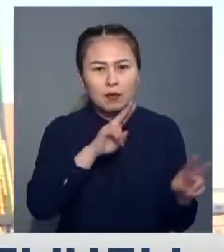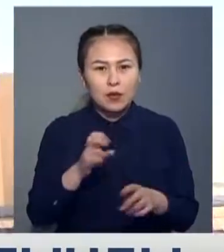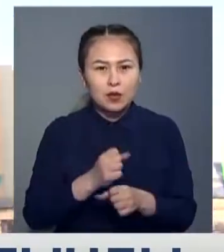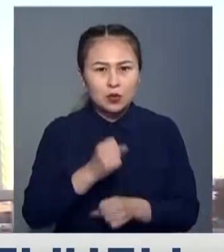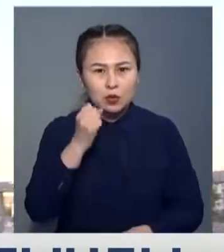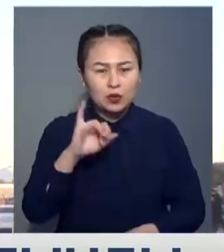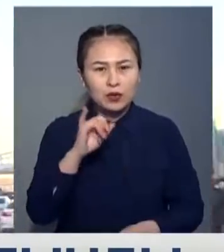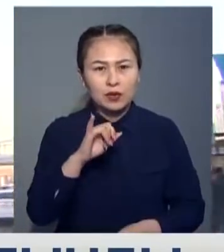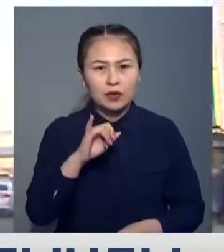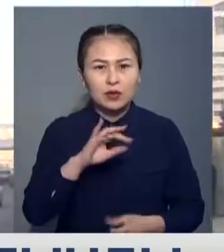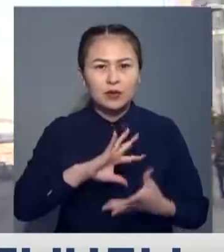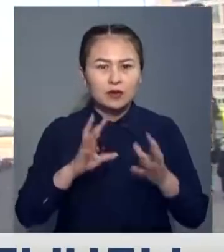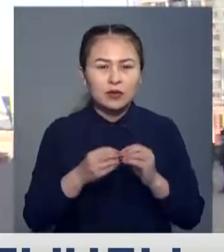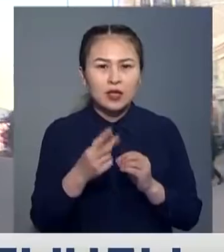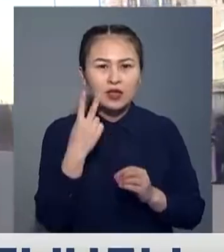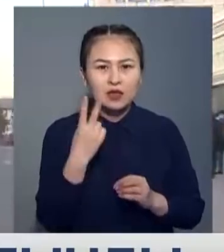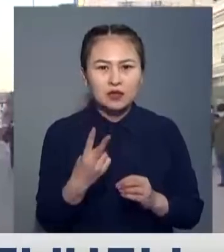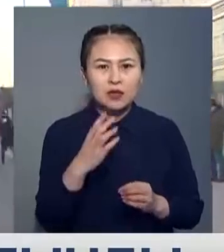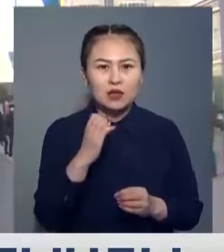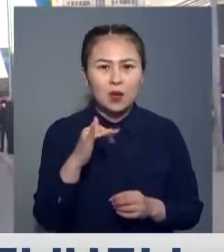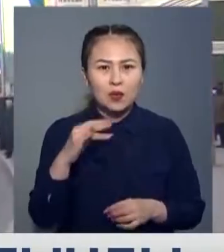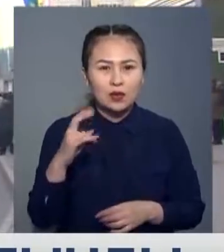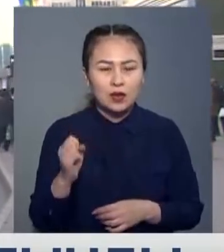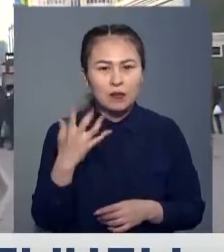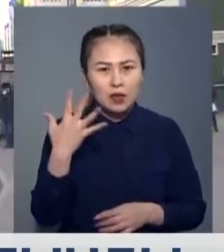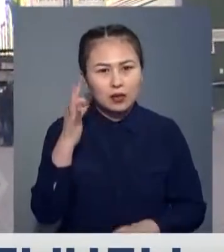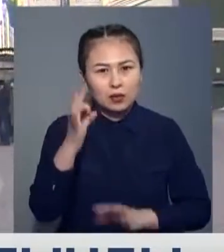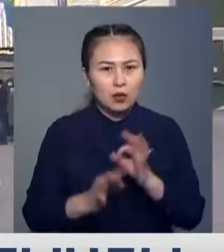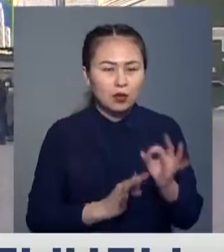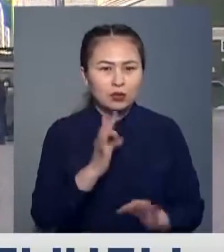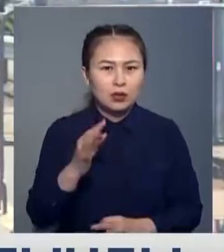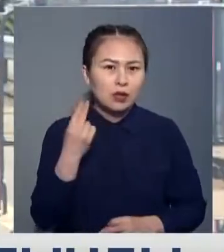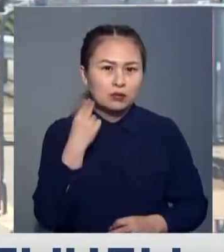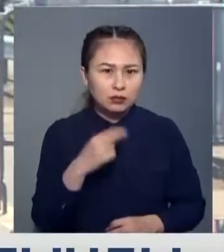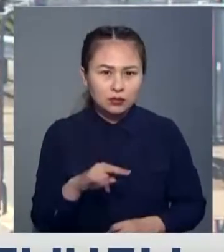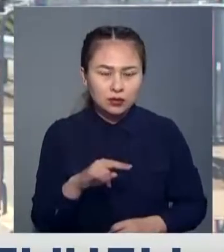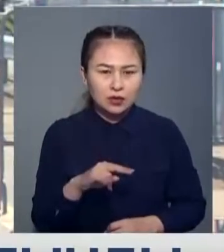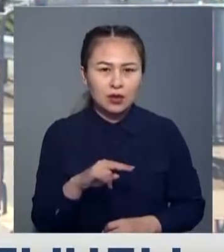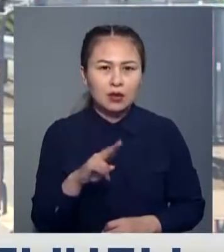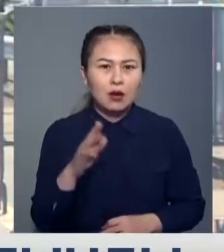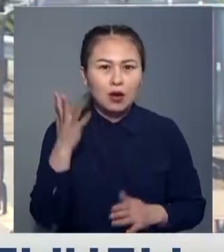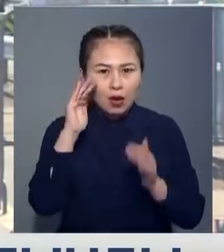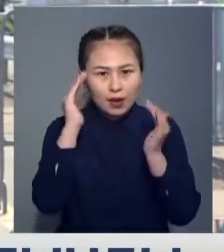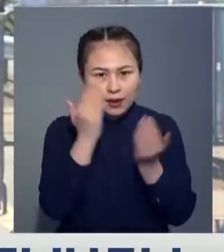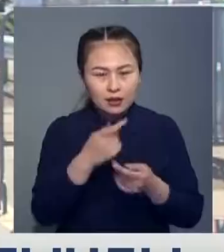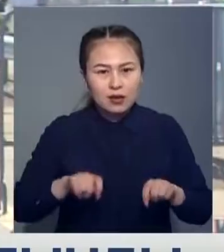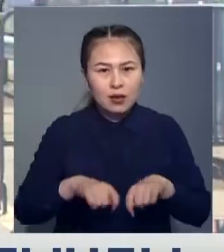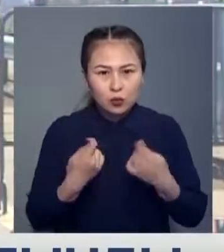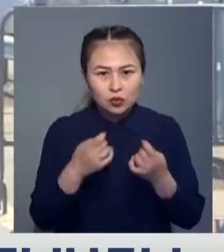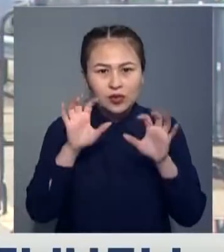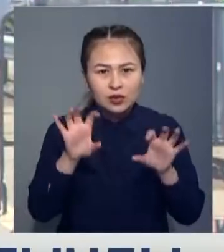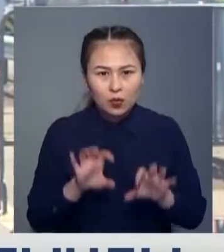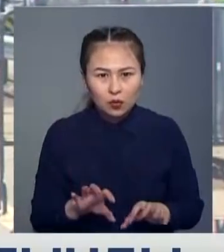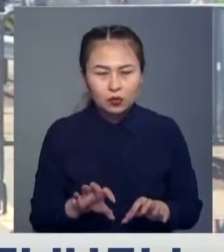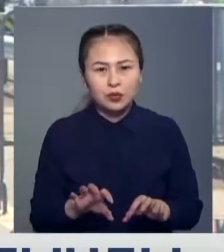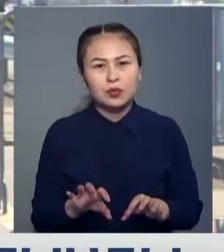тексерілген. Нәтижесінде 2 саунаның иесі 5 тәулікке қамауға алынған, яғни карантинді бұзған үшін оларға